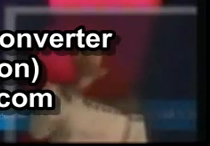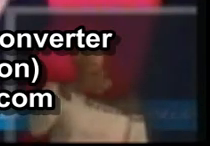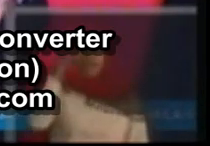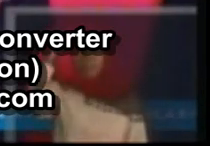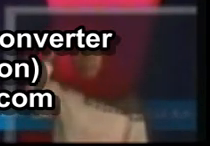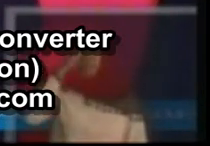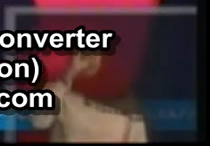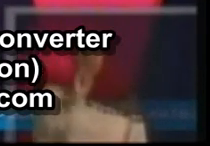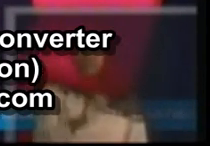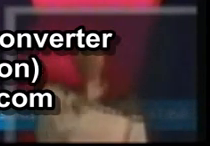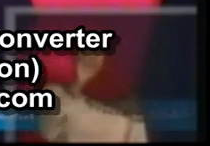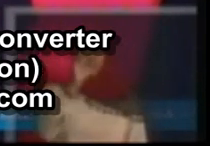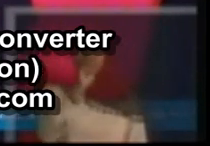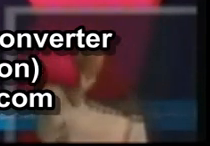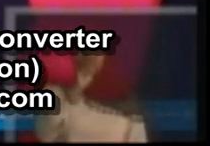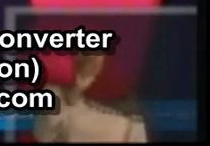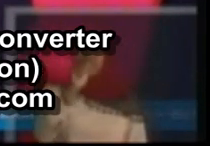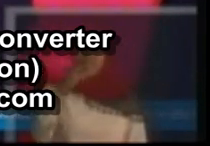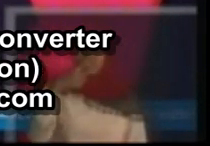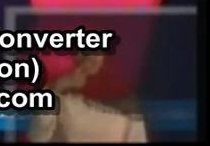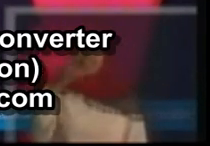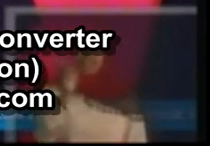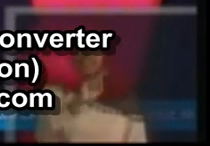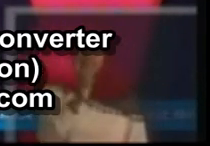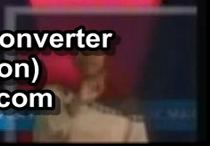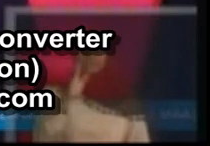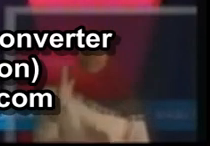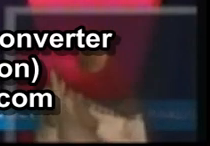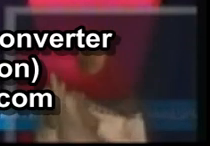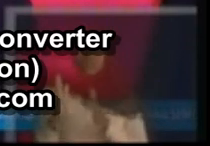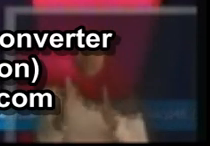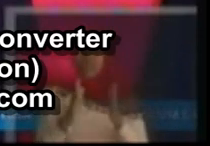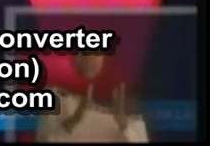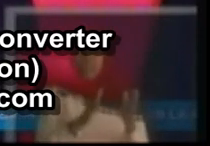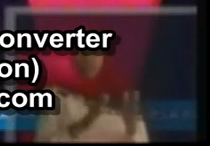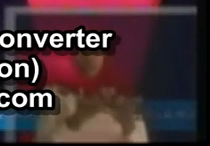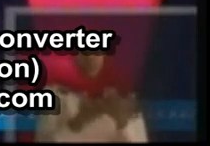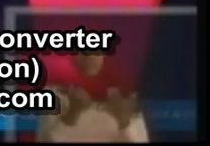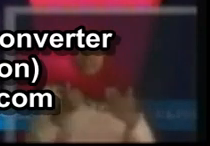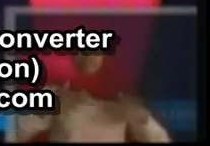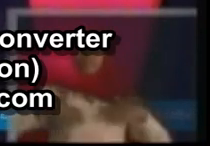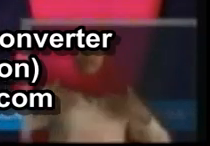Mheshimiwa mwenyekiti, umempa mwenyekiti atupe mwongozo. Sasa ana wind up. Akesha wind up atupe mwongozo tufanye nini?